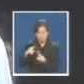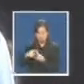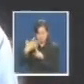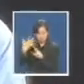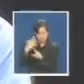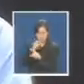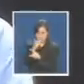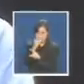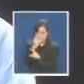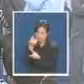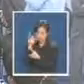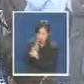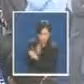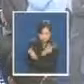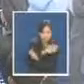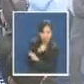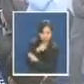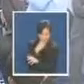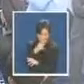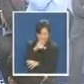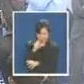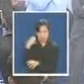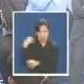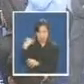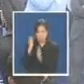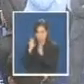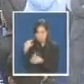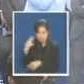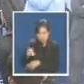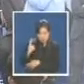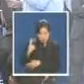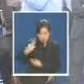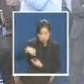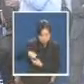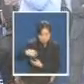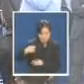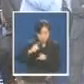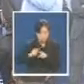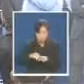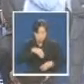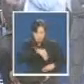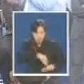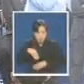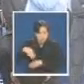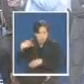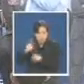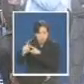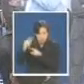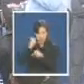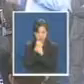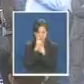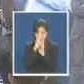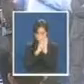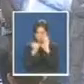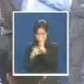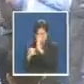นี่ยมีผู้ที่มีอาวุธเข้าไปอยู่ในกลุ่มผู้ชุมนุมและได้กระทำความผิดกฎหมาย